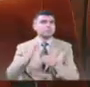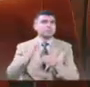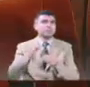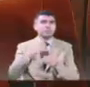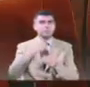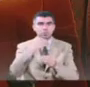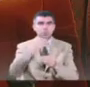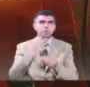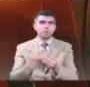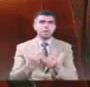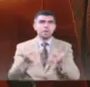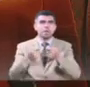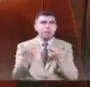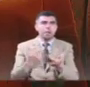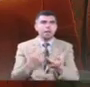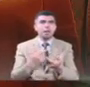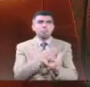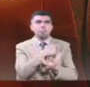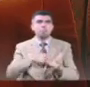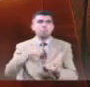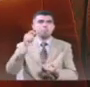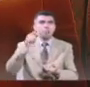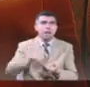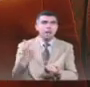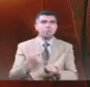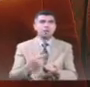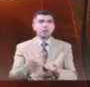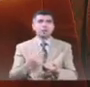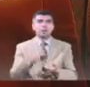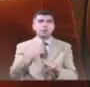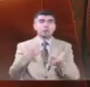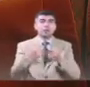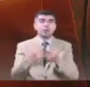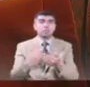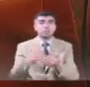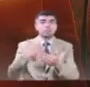نفرق بين التنفيذ ضد الخواص وبين التنفيذ ضد